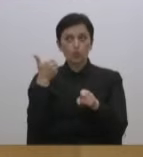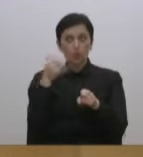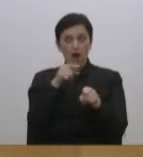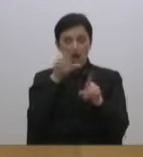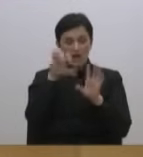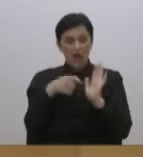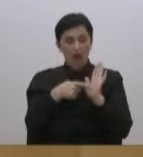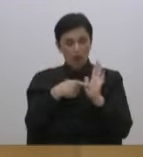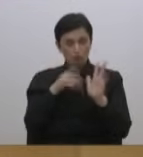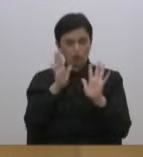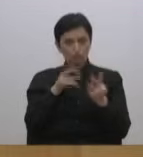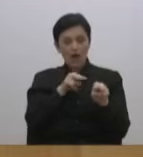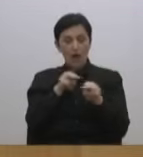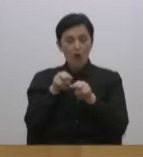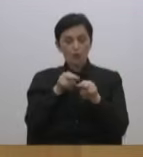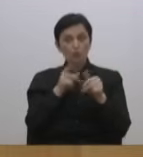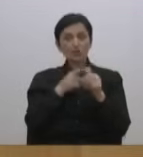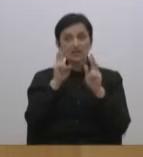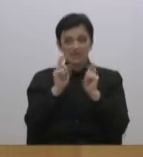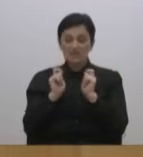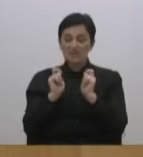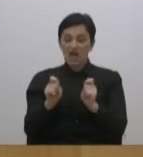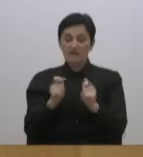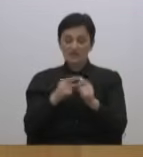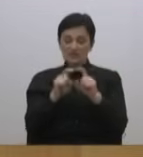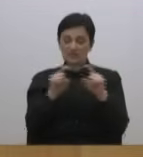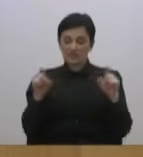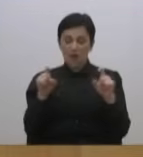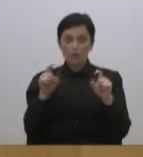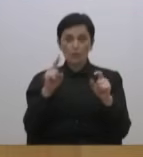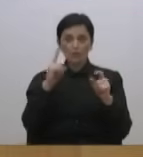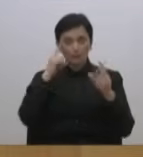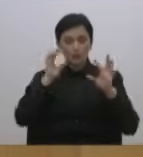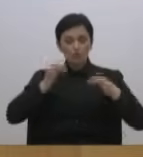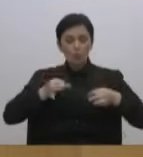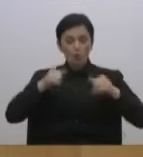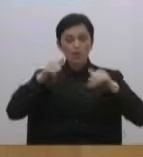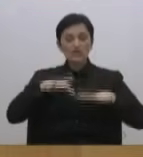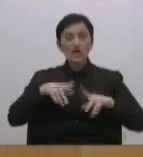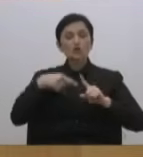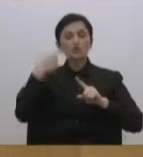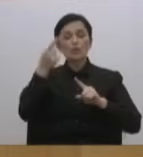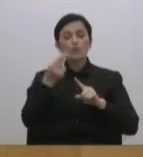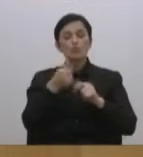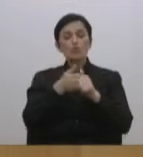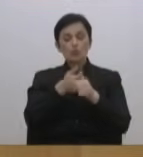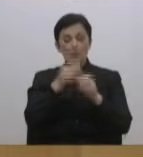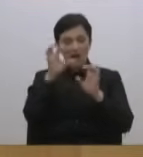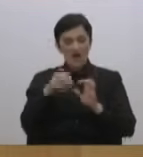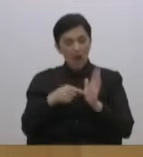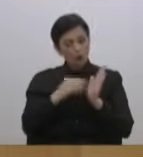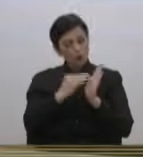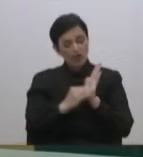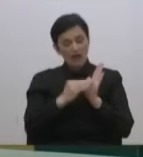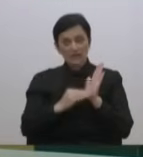ვაკონტროლებს ეს კანონი და მოდით დავარქვათ სახელი რასაც აკეთებს, მაგრამ ლოიკური დასტები გავაკეთოთ, რომ შეიძლება ფულს რაღაც მოყვებოს კანონში ასე ხო არ იწერება